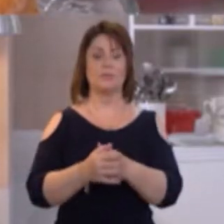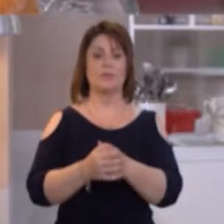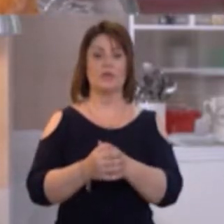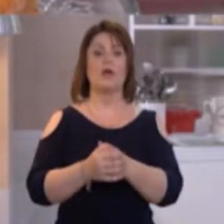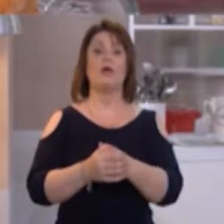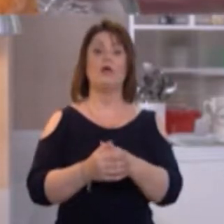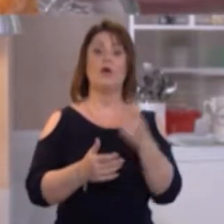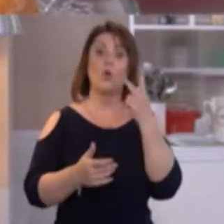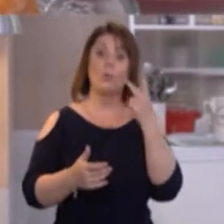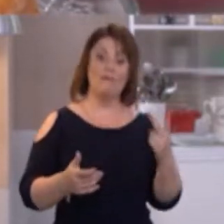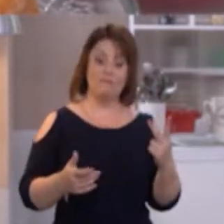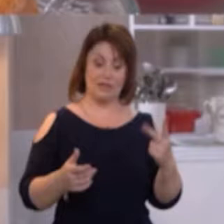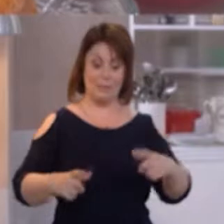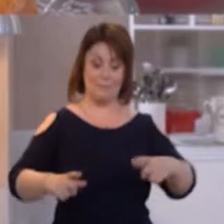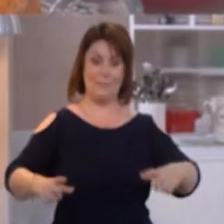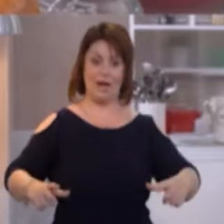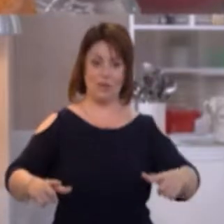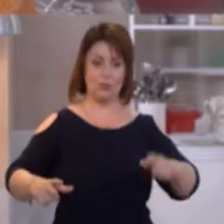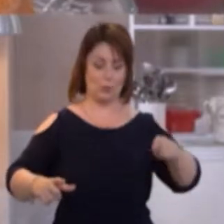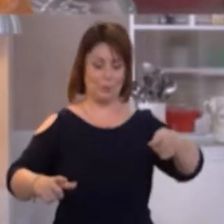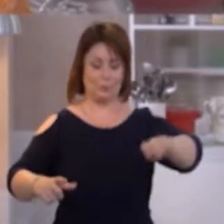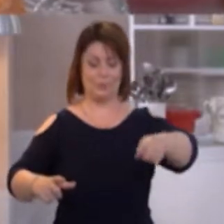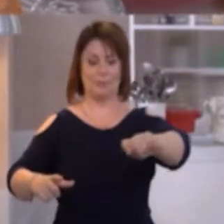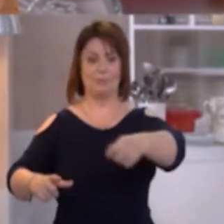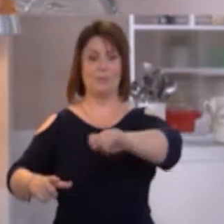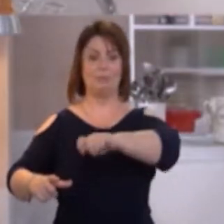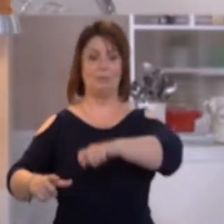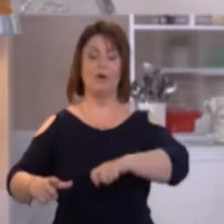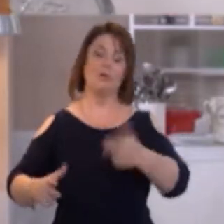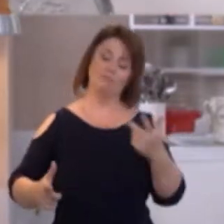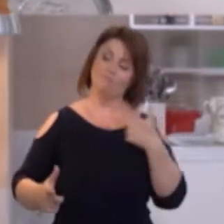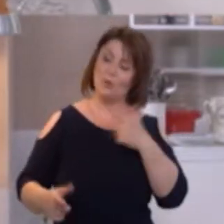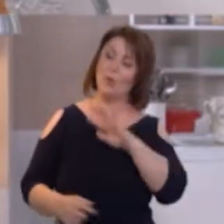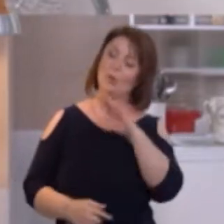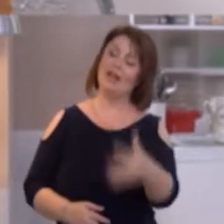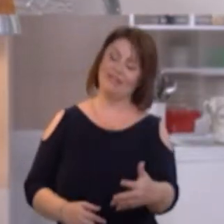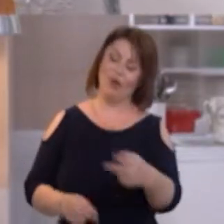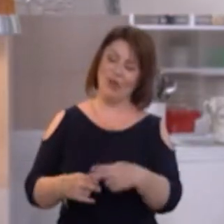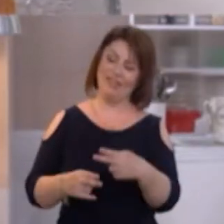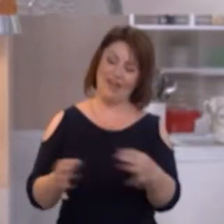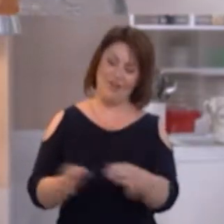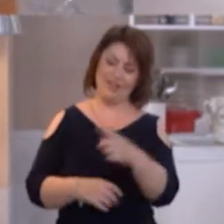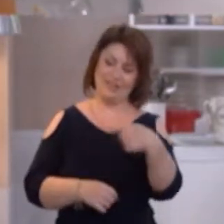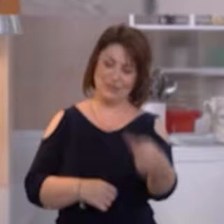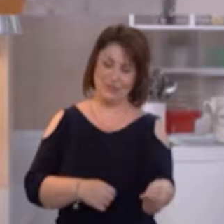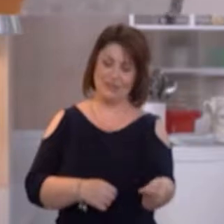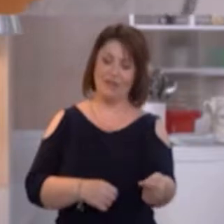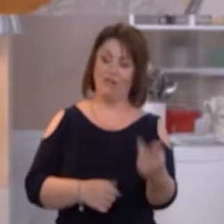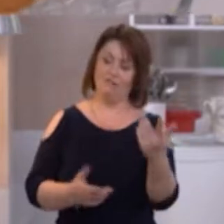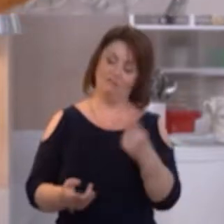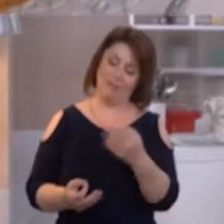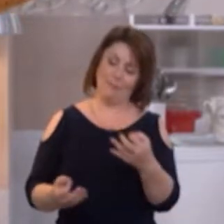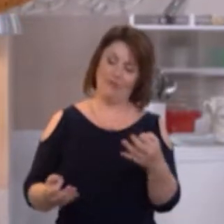e andiamo a guarnirci il piatto. Vabbè, e dicendo. Un'altra volta. Un'altra volta, certo. Va già bene così,